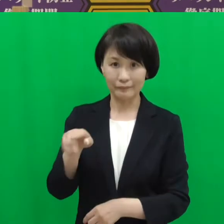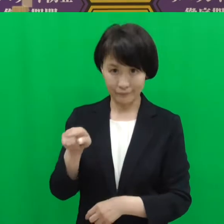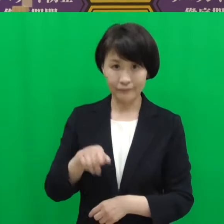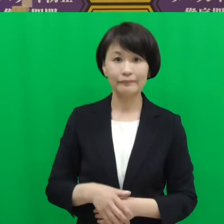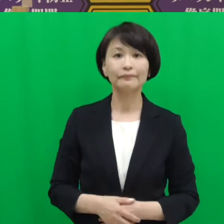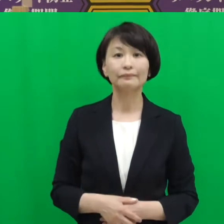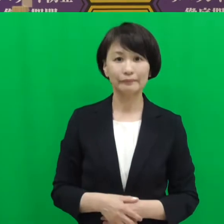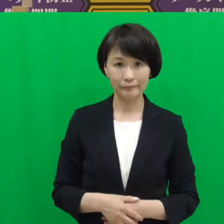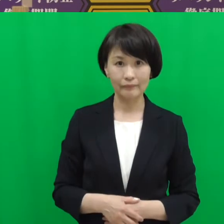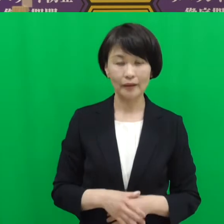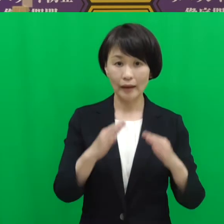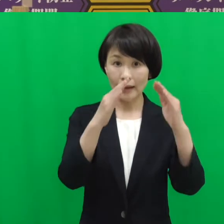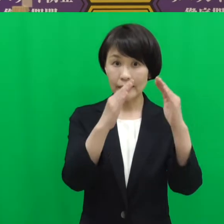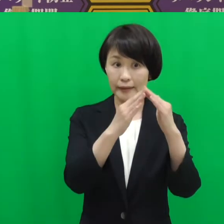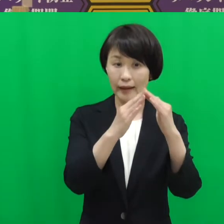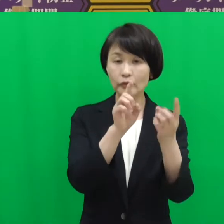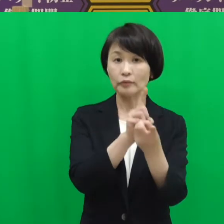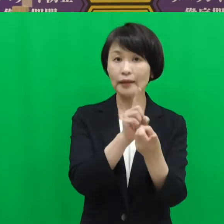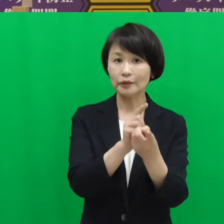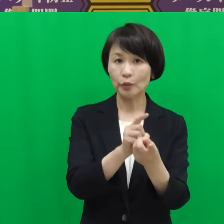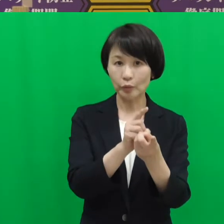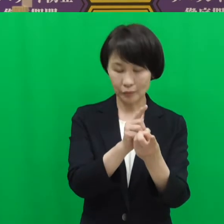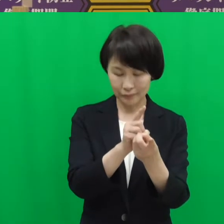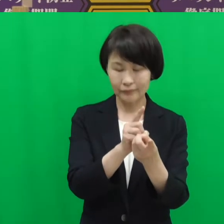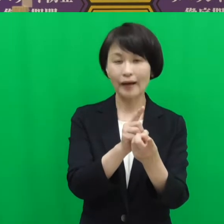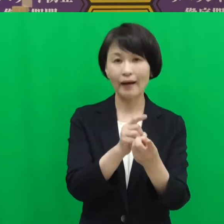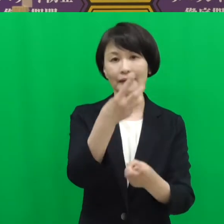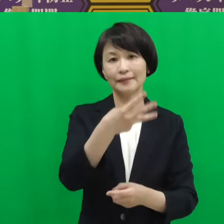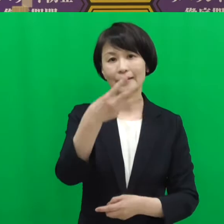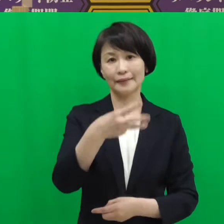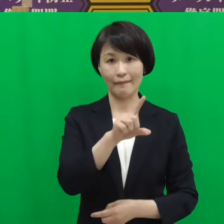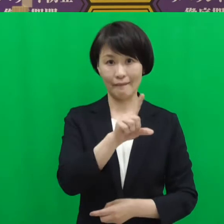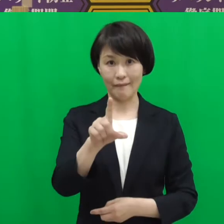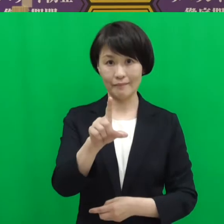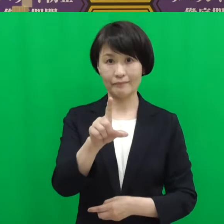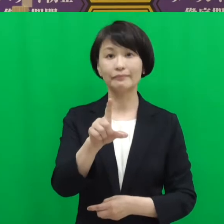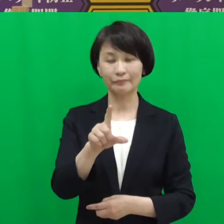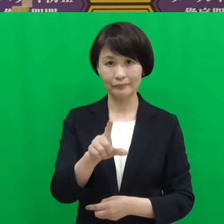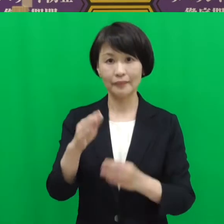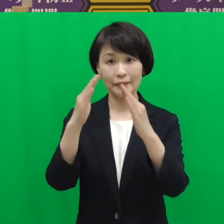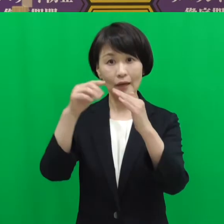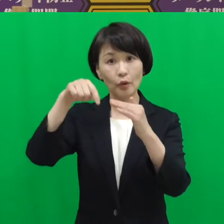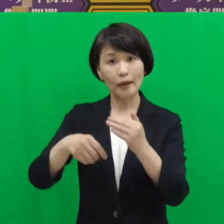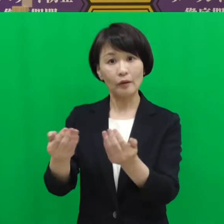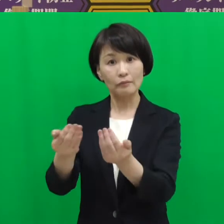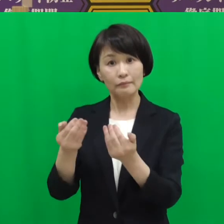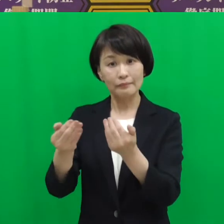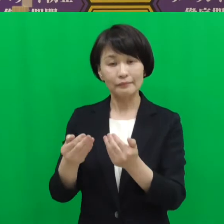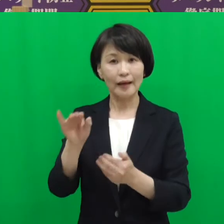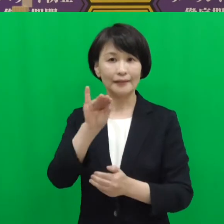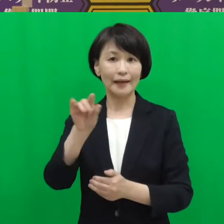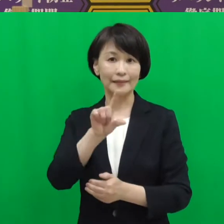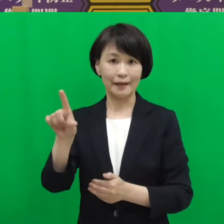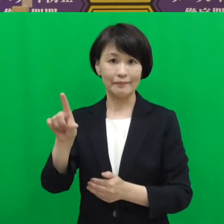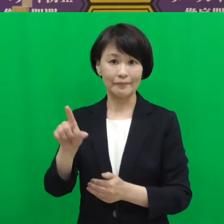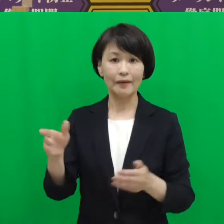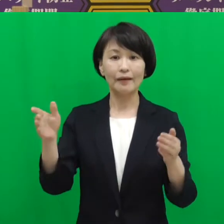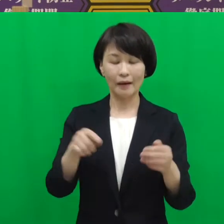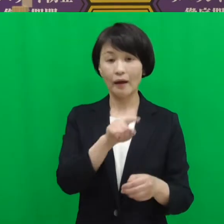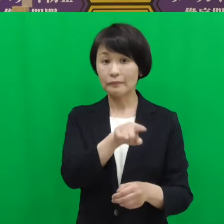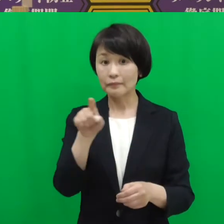場合は1000円としており、双方を対象とする保険に加入した場合は4000円の補助を受けることができます